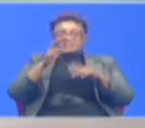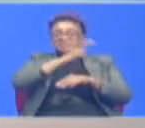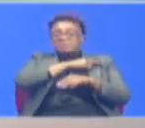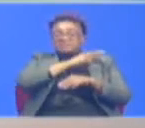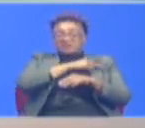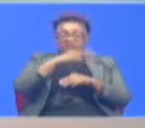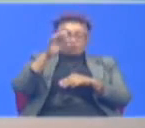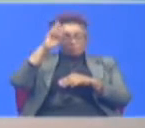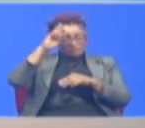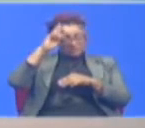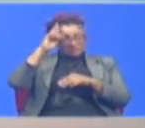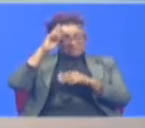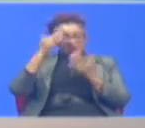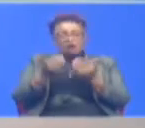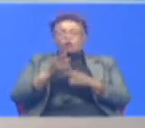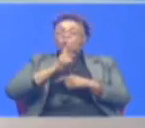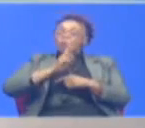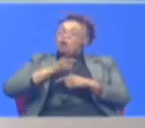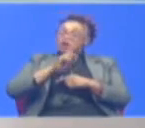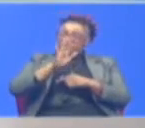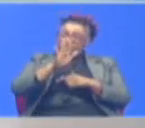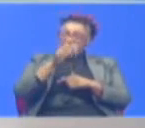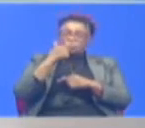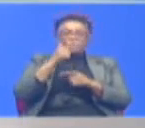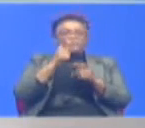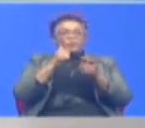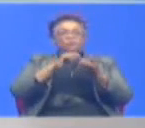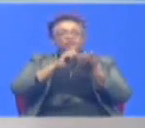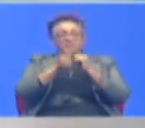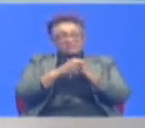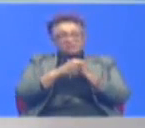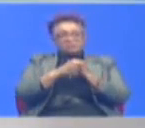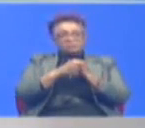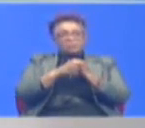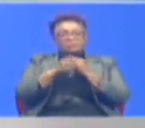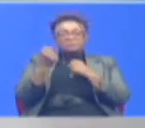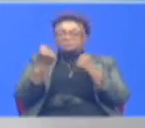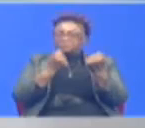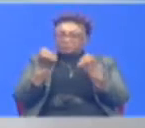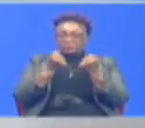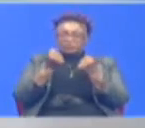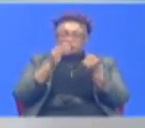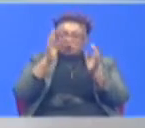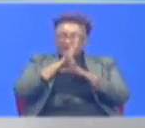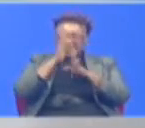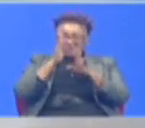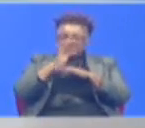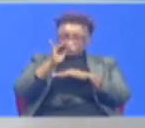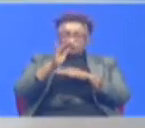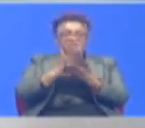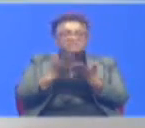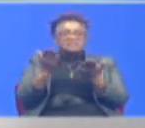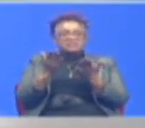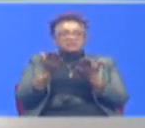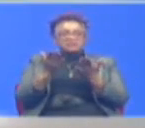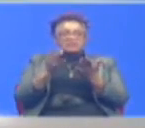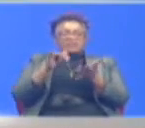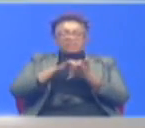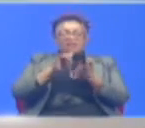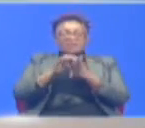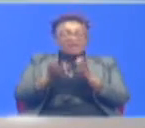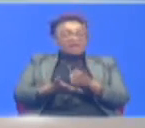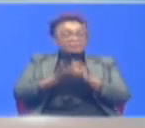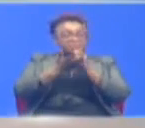Hillary Mutiambai amewaonya wale wanaobadilisha muundo wa magari kwa lengo la kuficha bidhaa za magendo kuwa wanasaidia utekelezaji